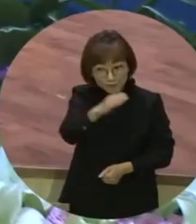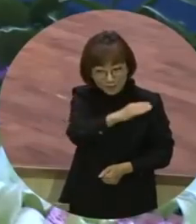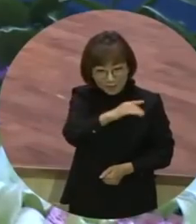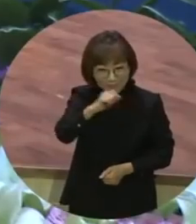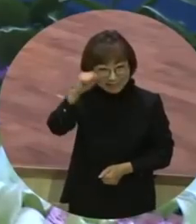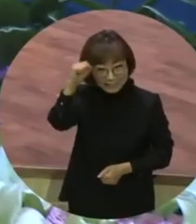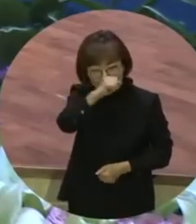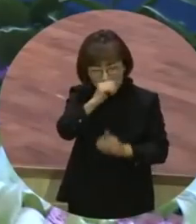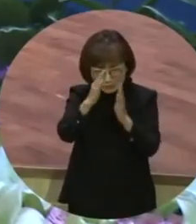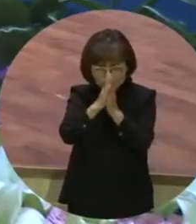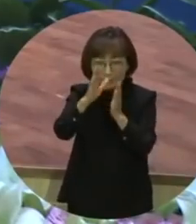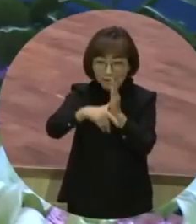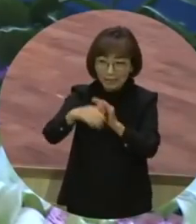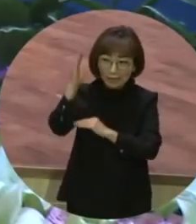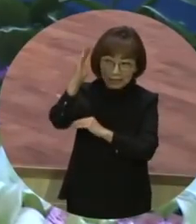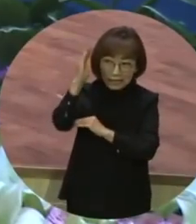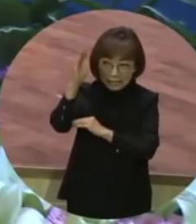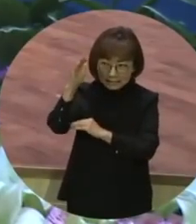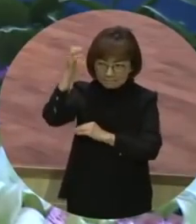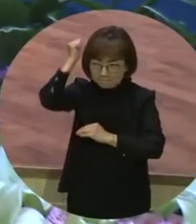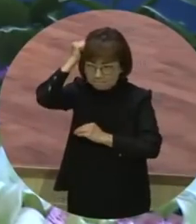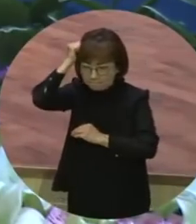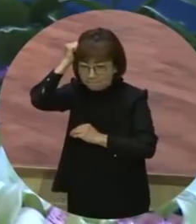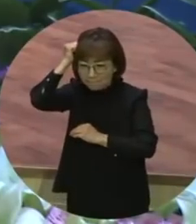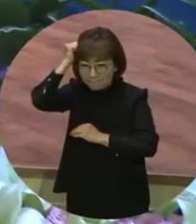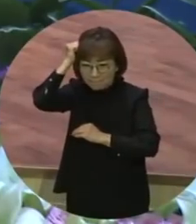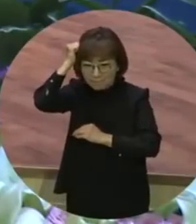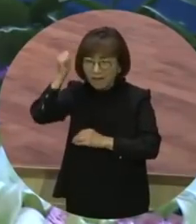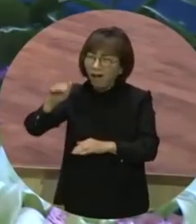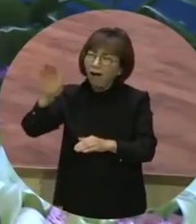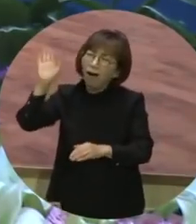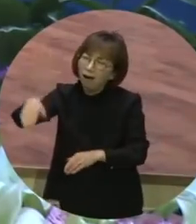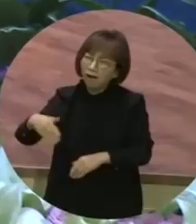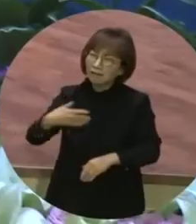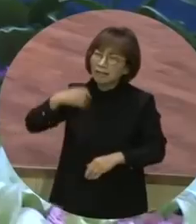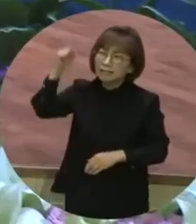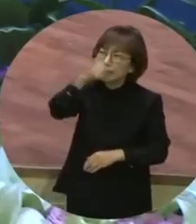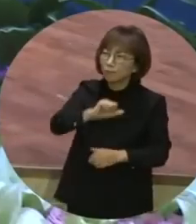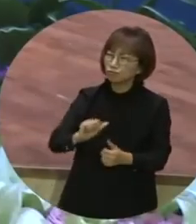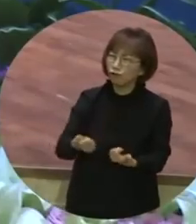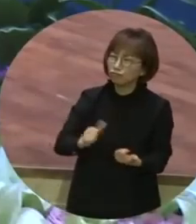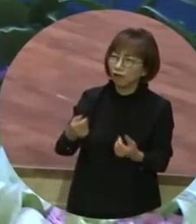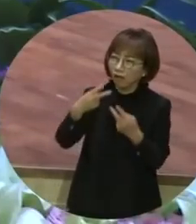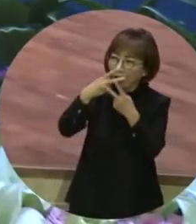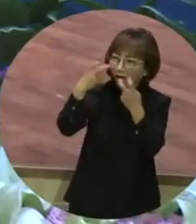말씀 붙잡으시기 바랍니다. 아이고, 나 새벽에 못 나와. 3일만 나와보세요.